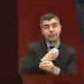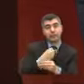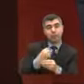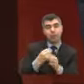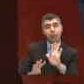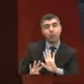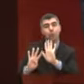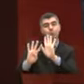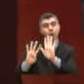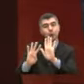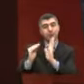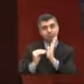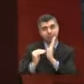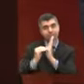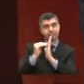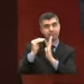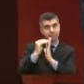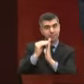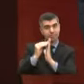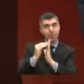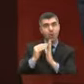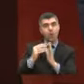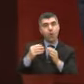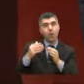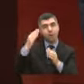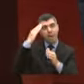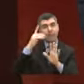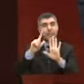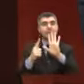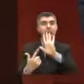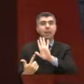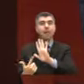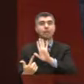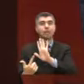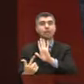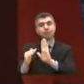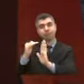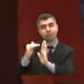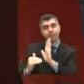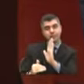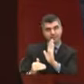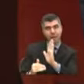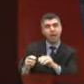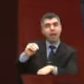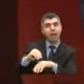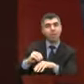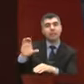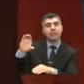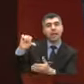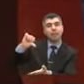والمركز الاستشفائي الجامعي حصل على الرتبه 17، بلا ما ننساو الذكر ديال ان كاين مركز استشفائي جامعي ديال الدار البيضاء اللي تصنف في